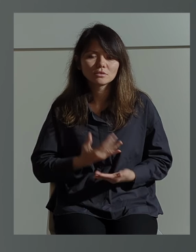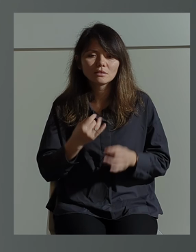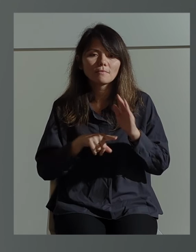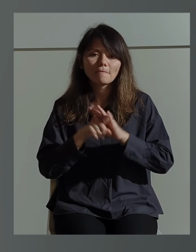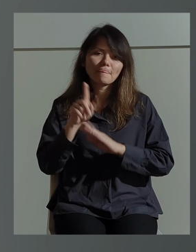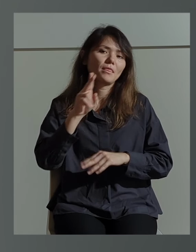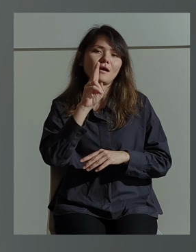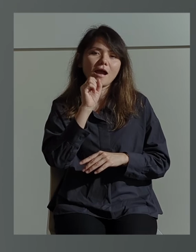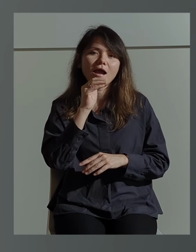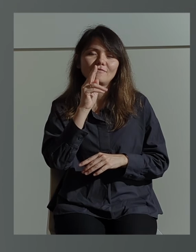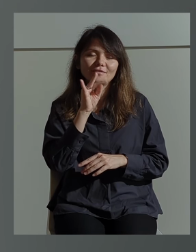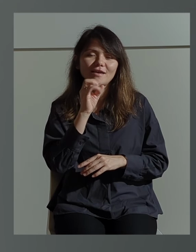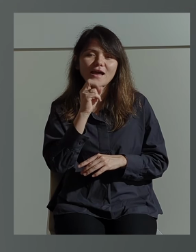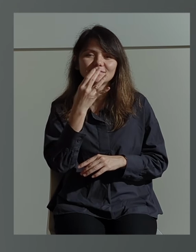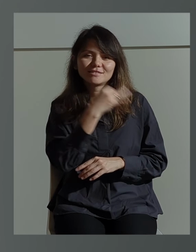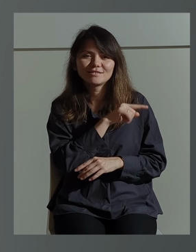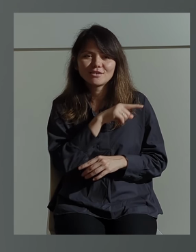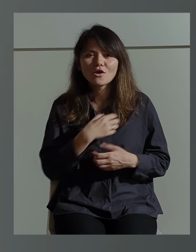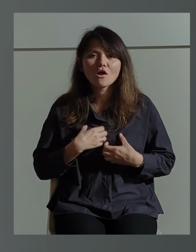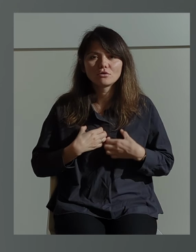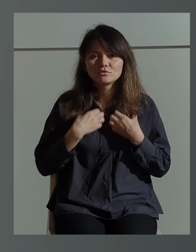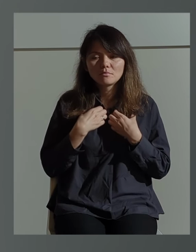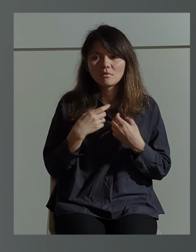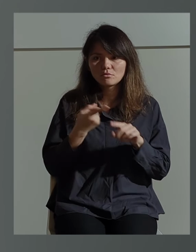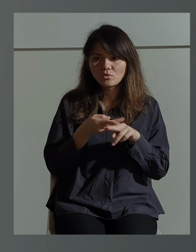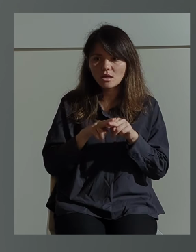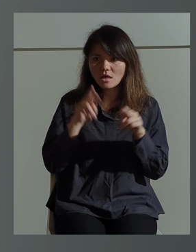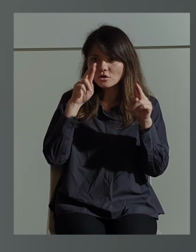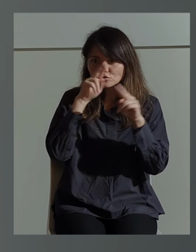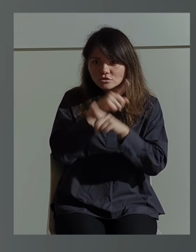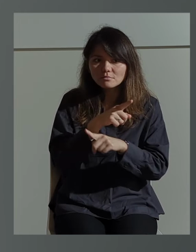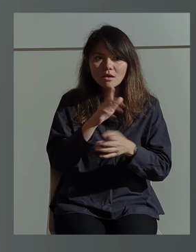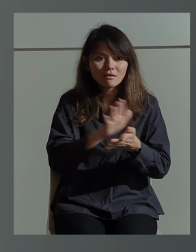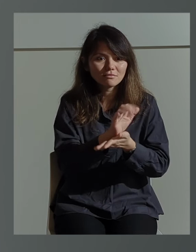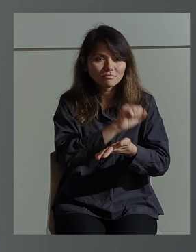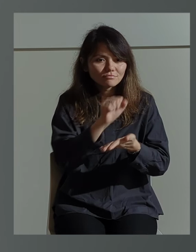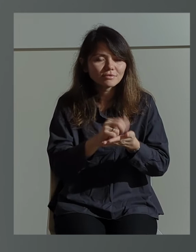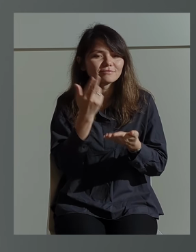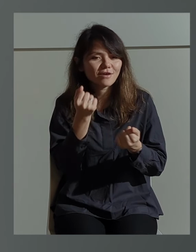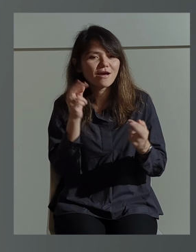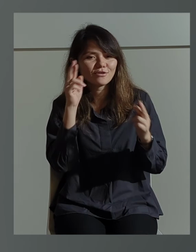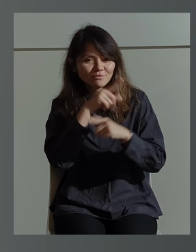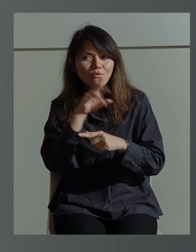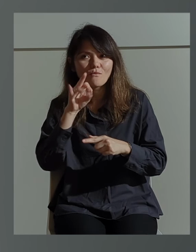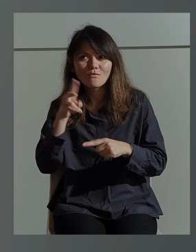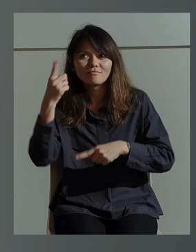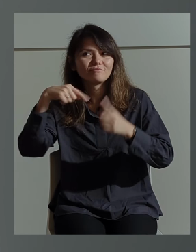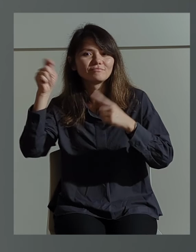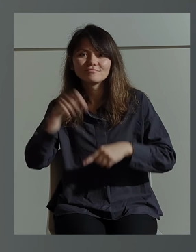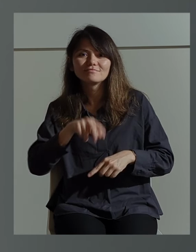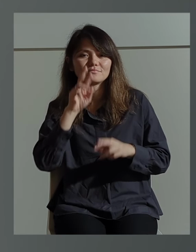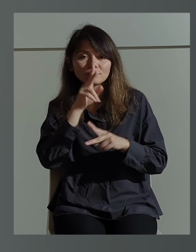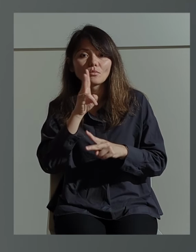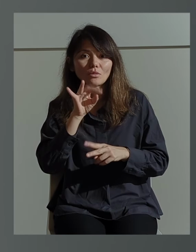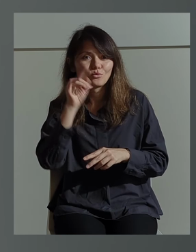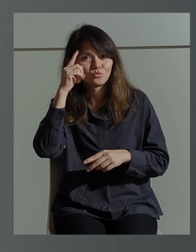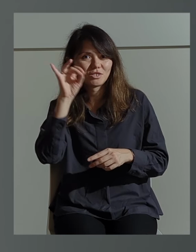кафкианский Кошмар Хотя Казалось бы это ошибка и было дано опровержение на этом история должна была закончиться но она не